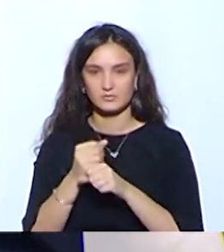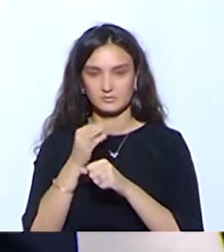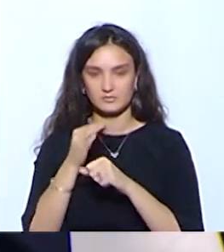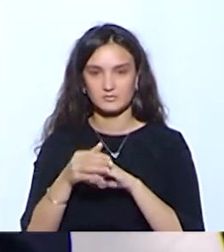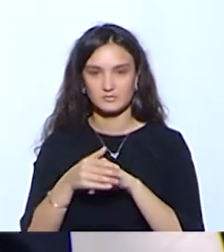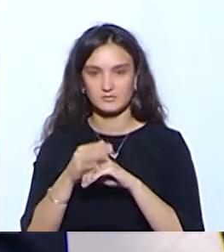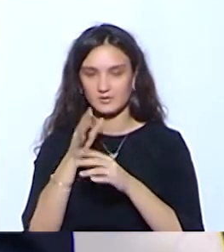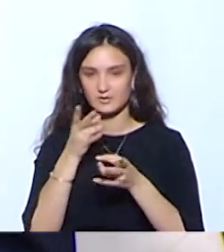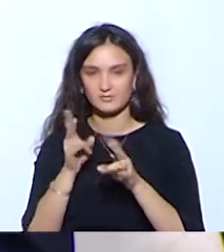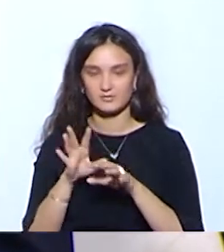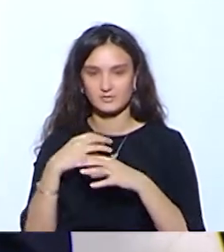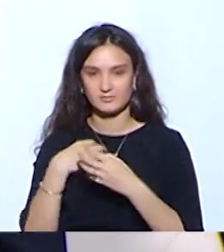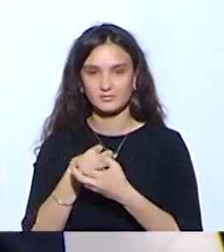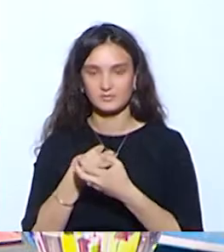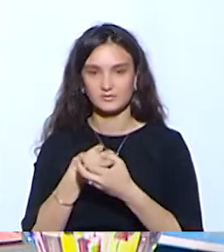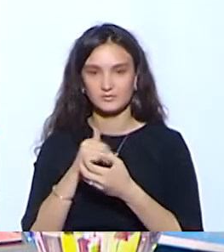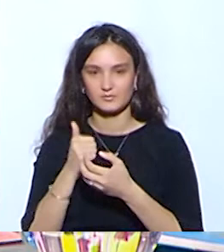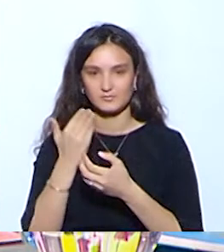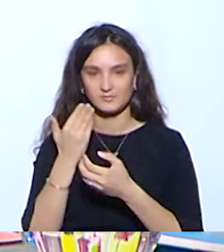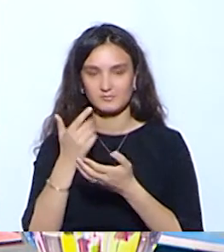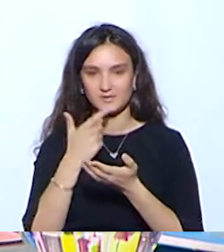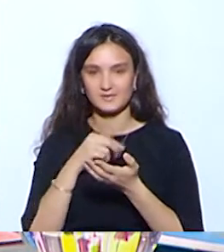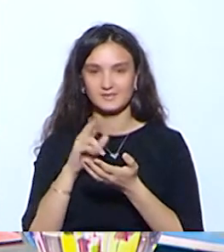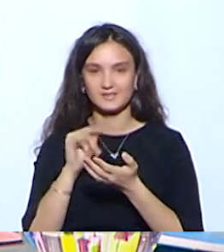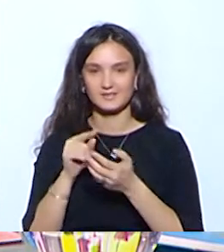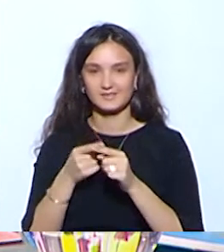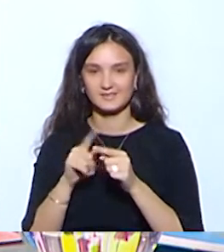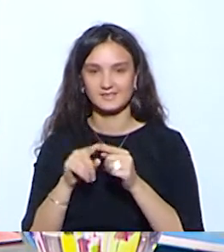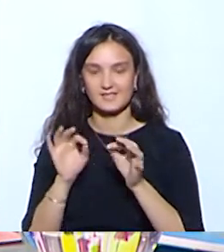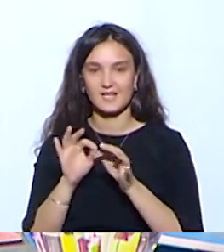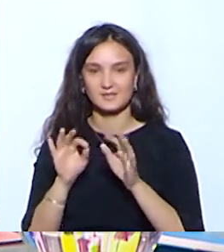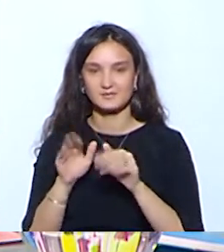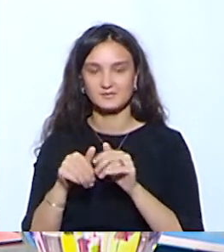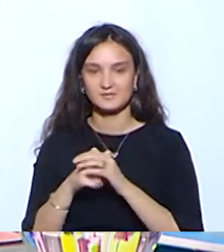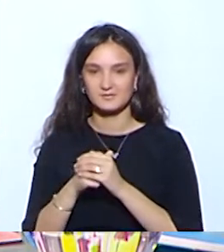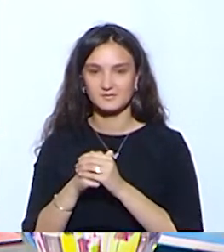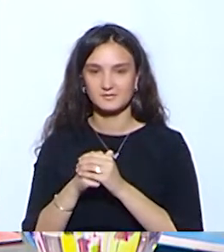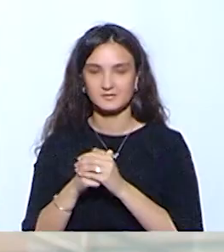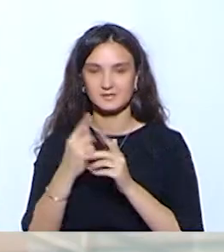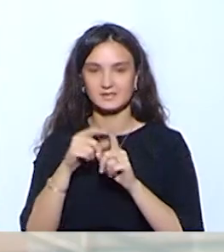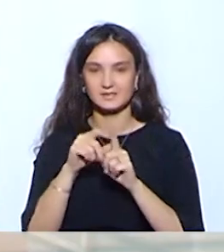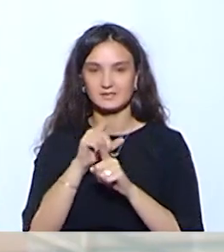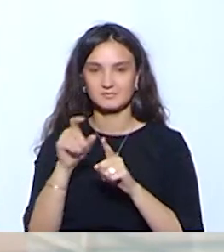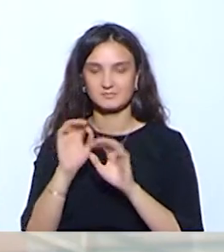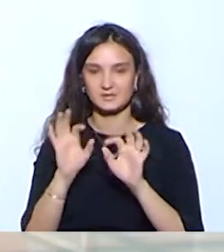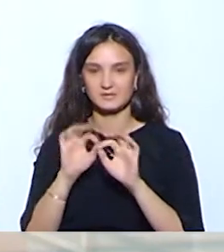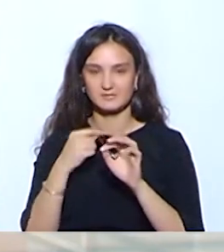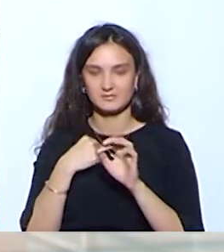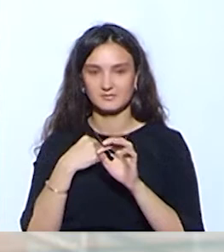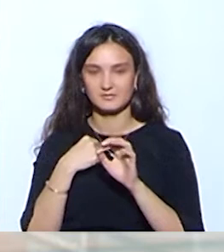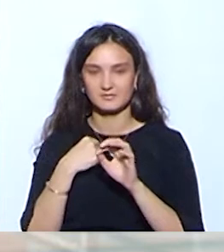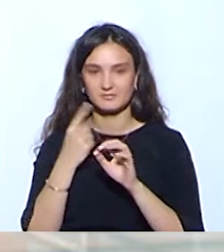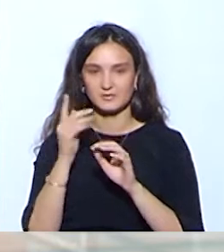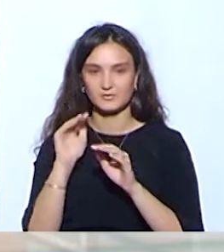არ დაგვრჩა სამწუხაროდ, როგორ მწხვენია ბატონ დავით. არა, არაფერი, მე ერთი წინადადებით ბრძანეთ და მე